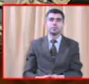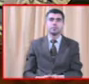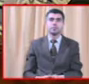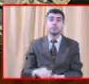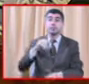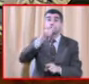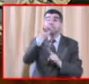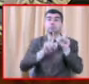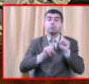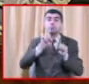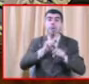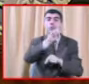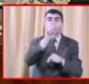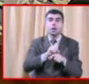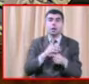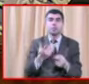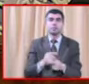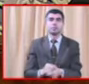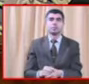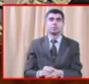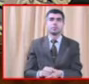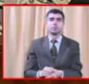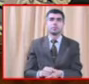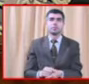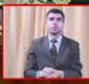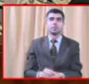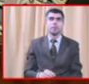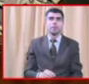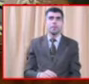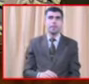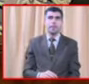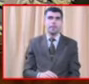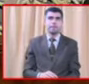تعقيب اضافي لاحد طرح سؤال؟ تفضل السيد النائب تفضل.